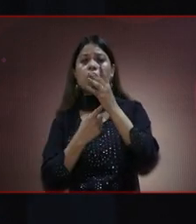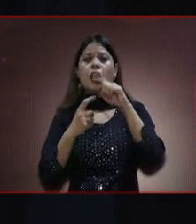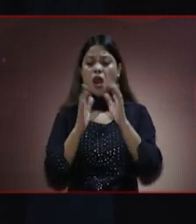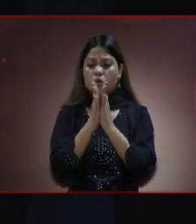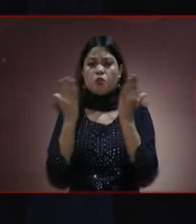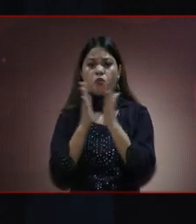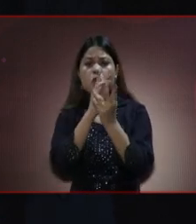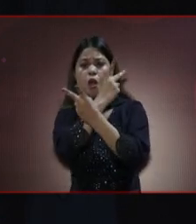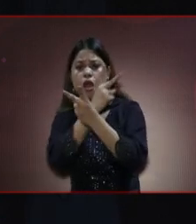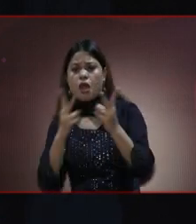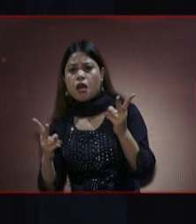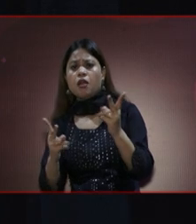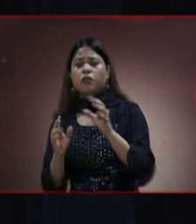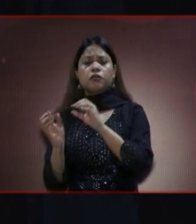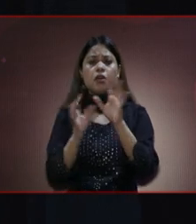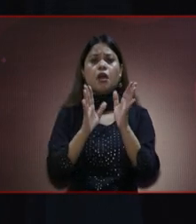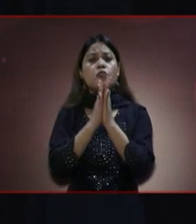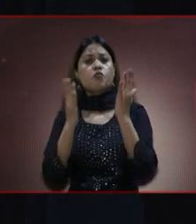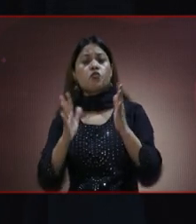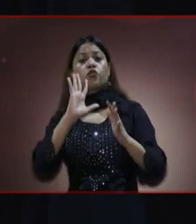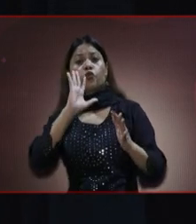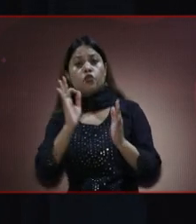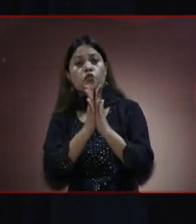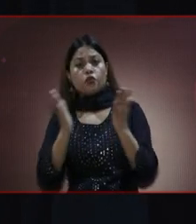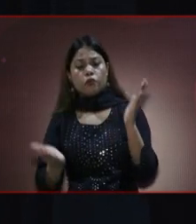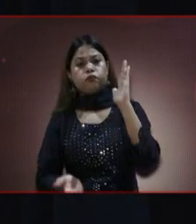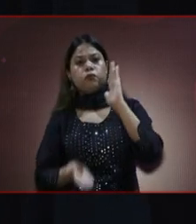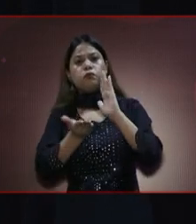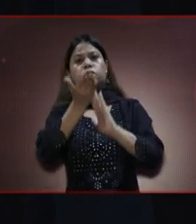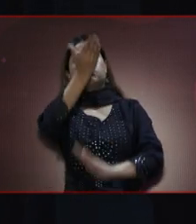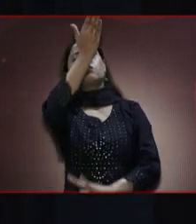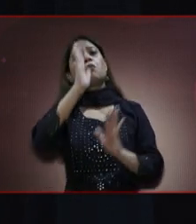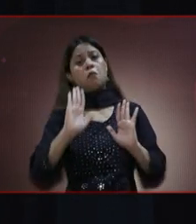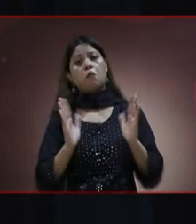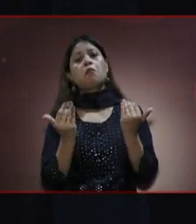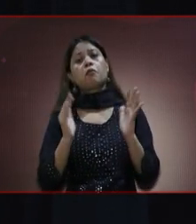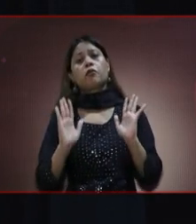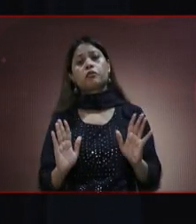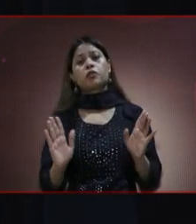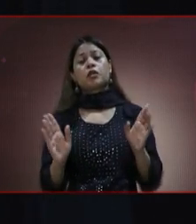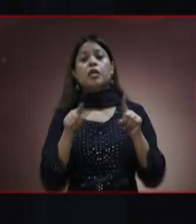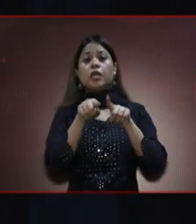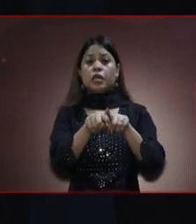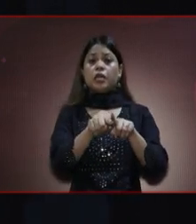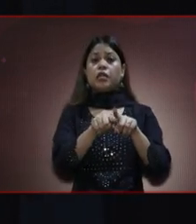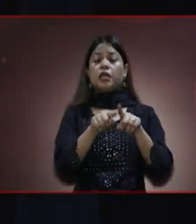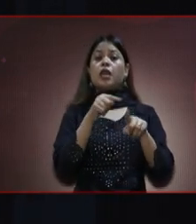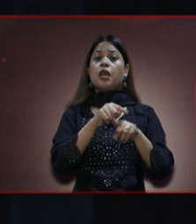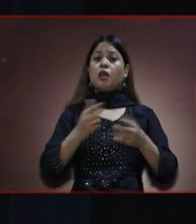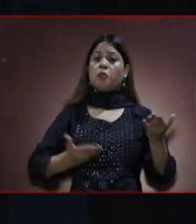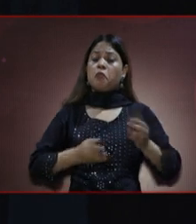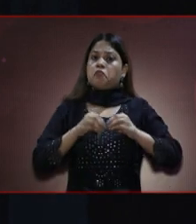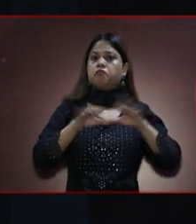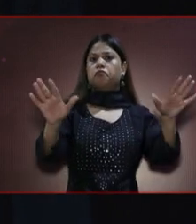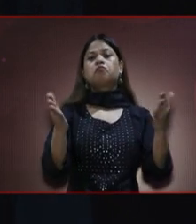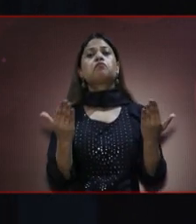है और किताबों का जो इकोनॉमिक्स है वो बहुत ही एमिनेंट सेंस बनाता है और बहुत